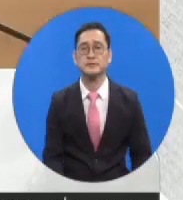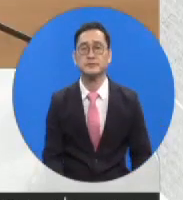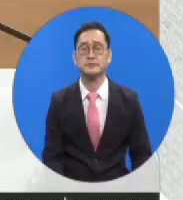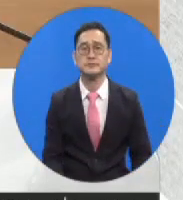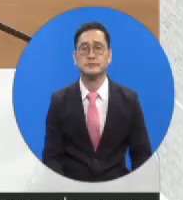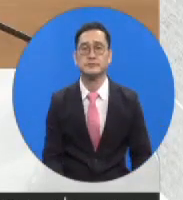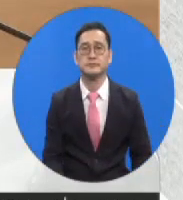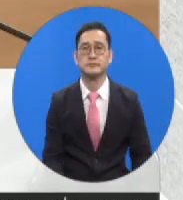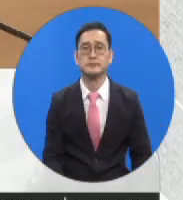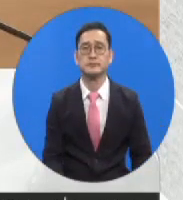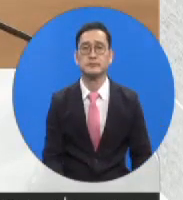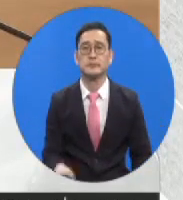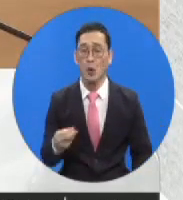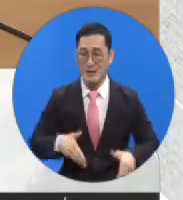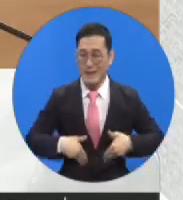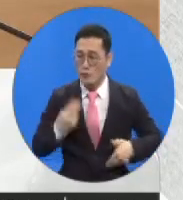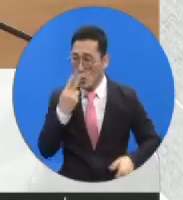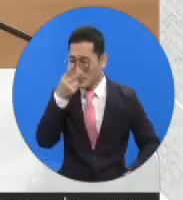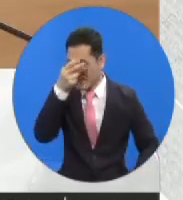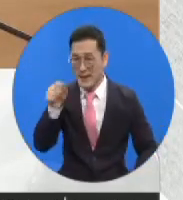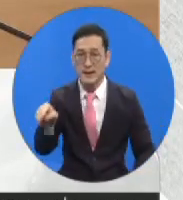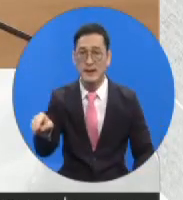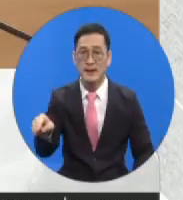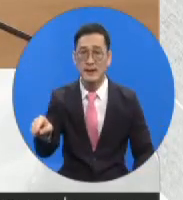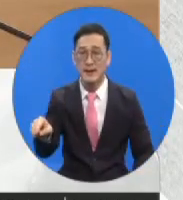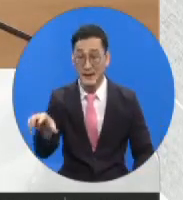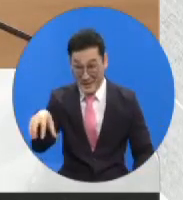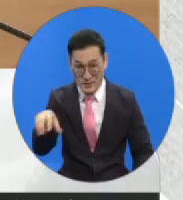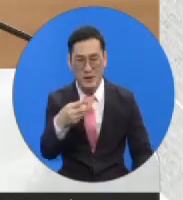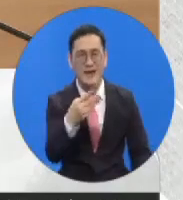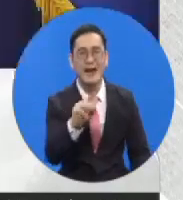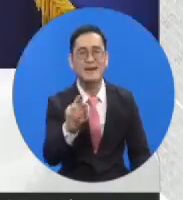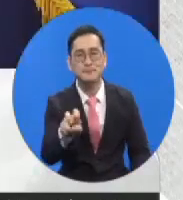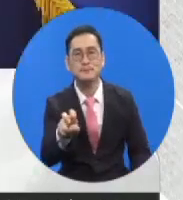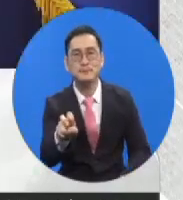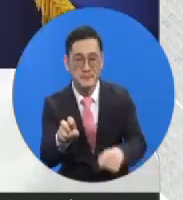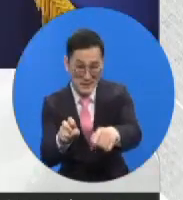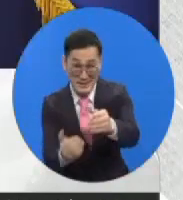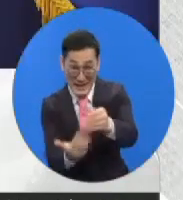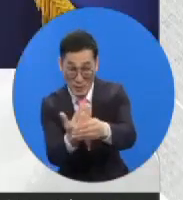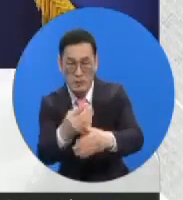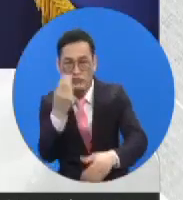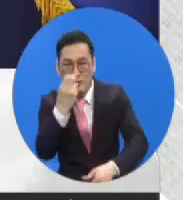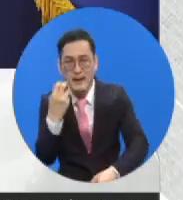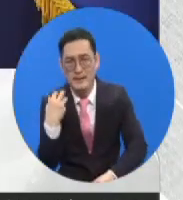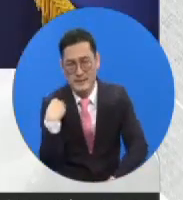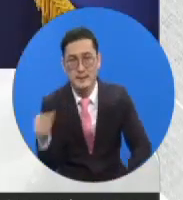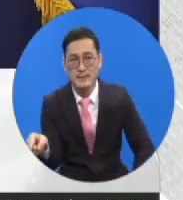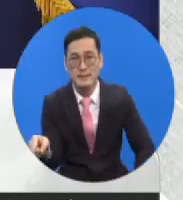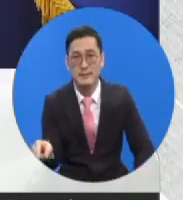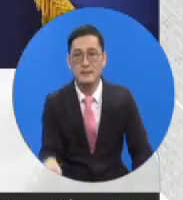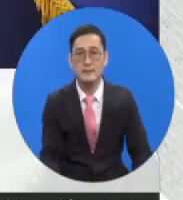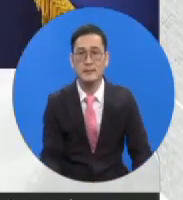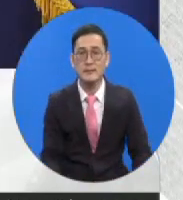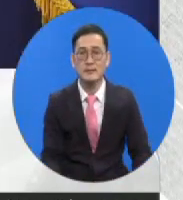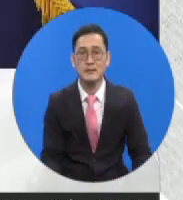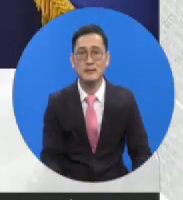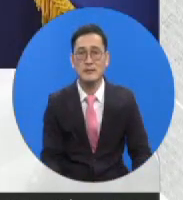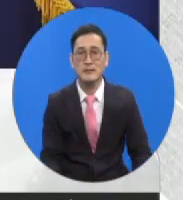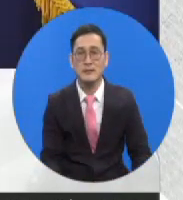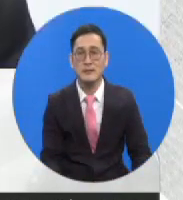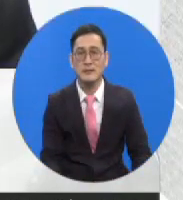그다음에 남부지검에서 라임 수사를 수사한 사람이에요. 예. 그래서 이 사건에 대해서 대한민국에서 제일 잘하는 사람이